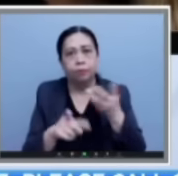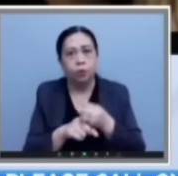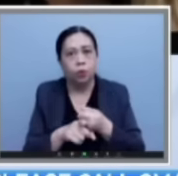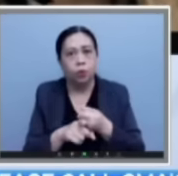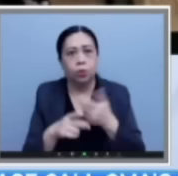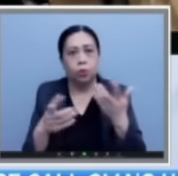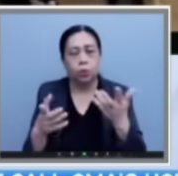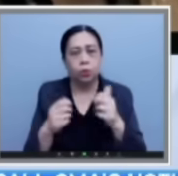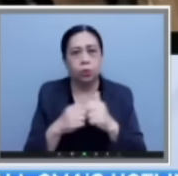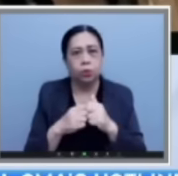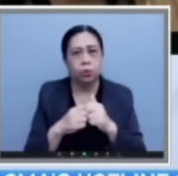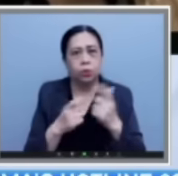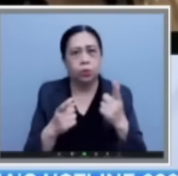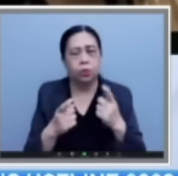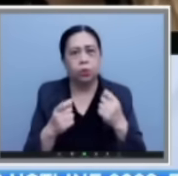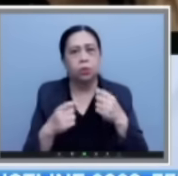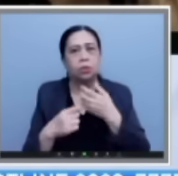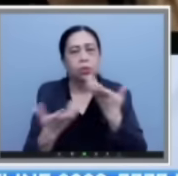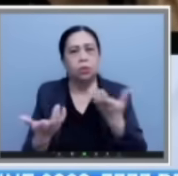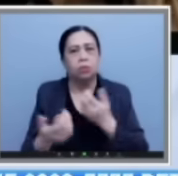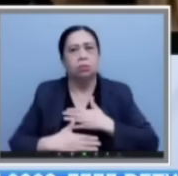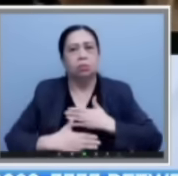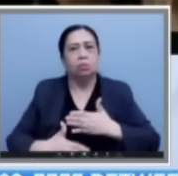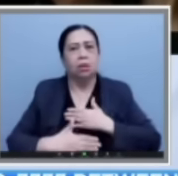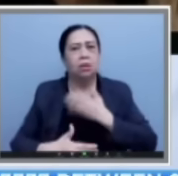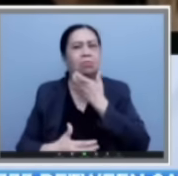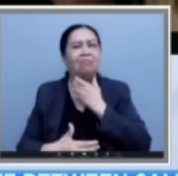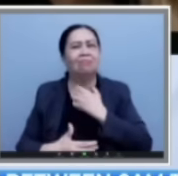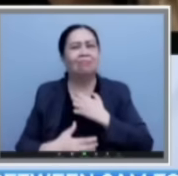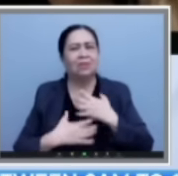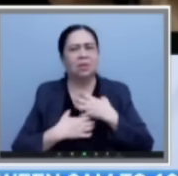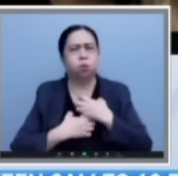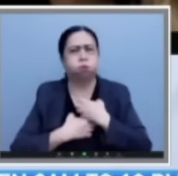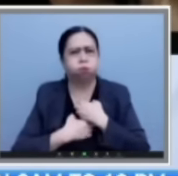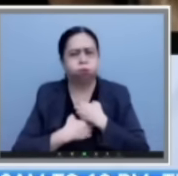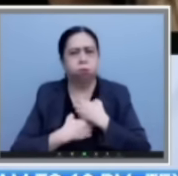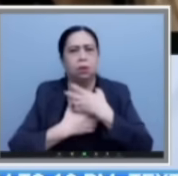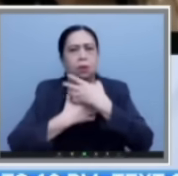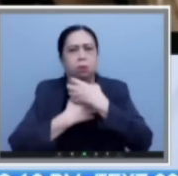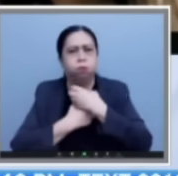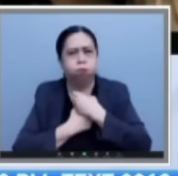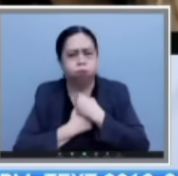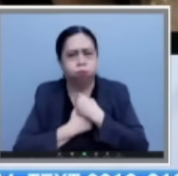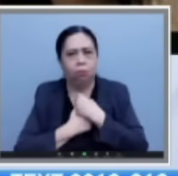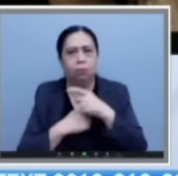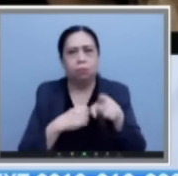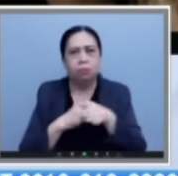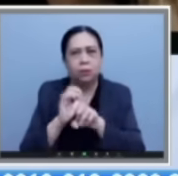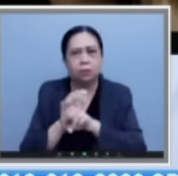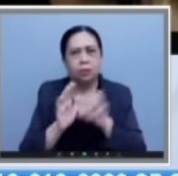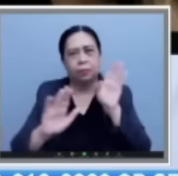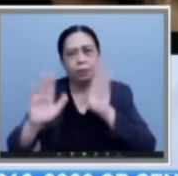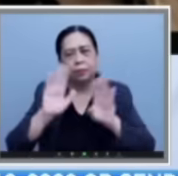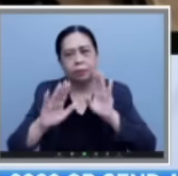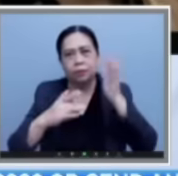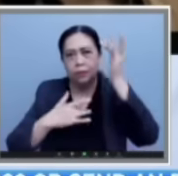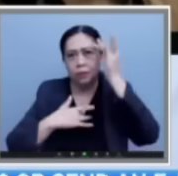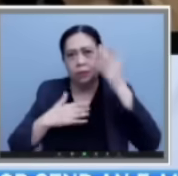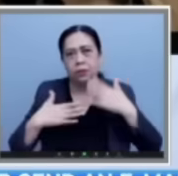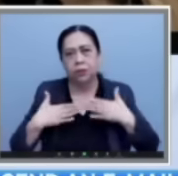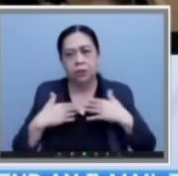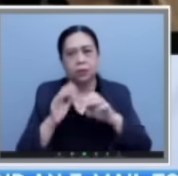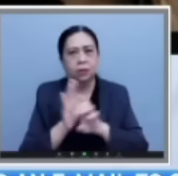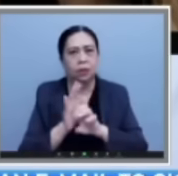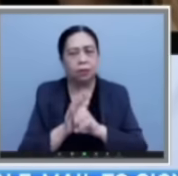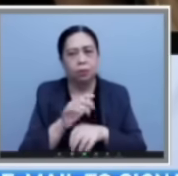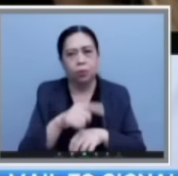pagsisikip ng daanan ng paghinga kaya yung mga pasyente na meron talagang ah respiratory diseases no katulad ng